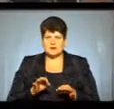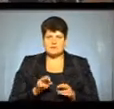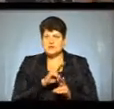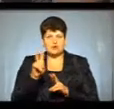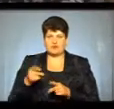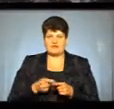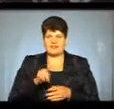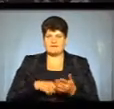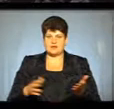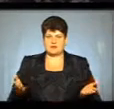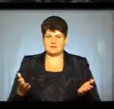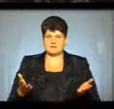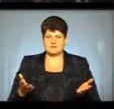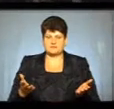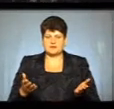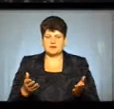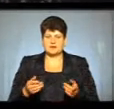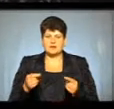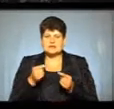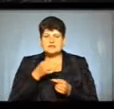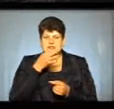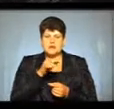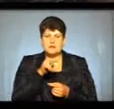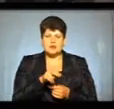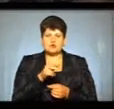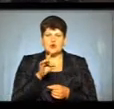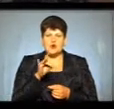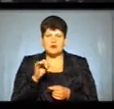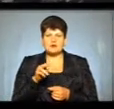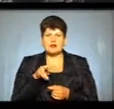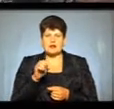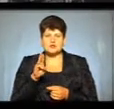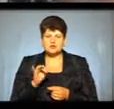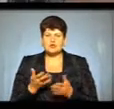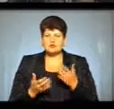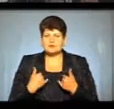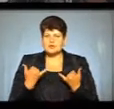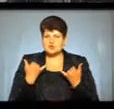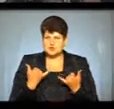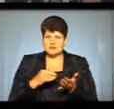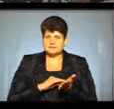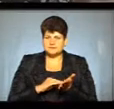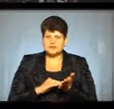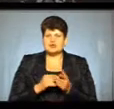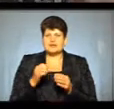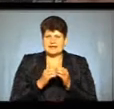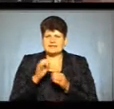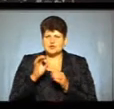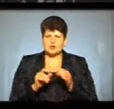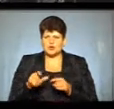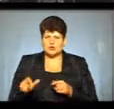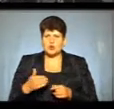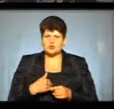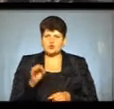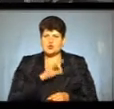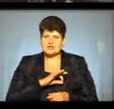чітко сказала пану Роману Лещенко, що якщо ми сьогодні декларуємо, що якихось 10% людей хочуть скористатися своїм правом